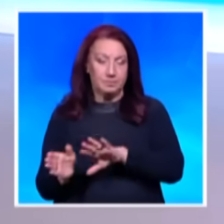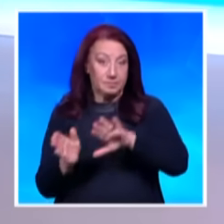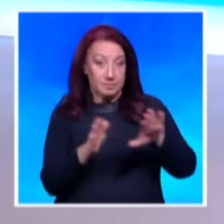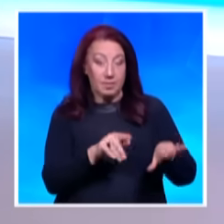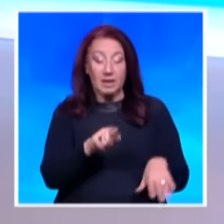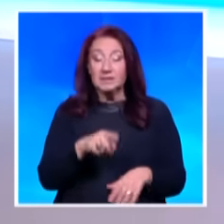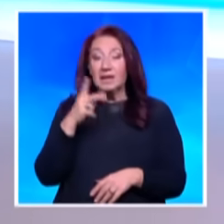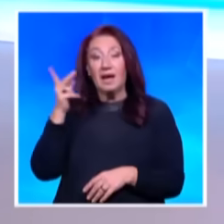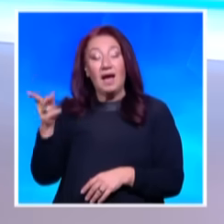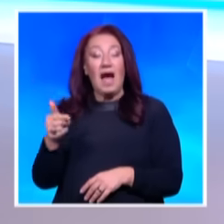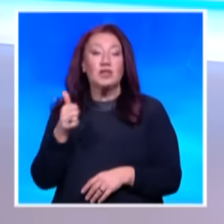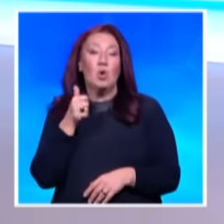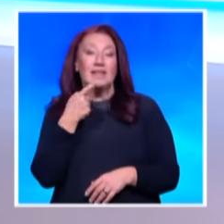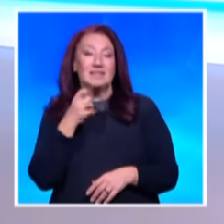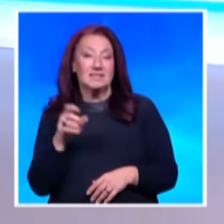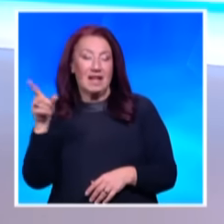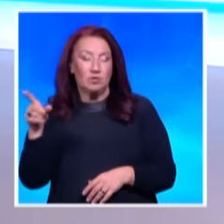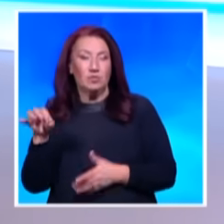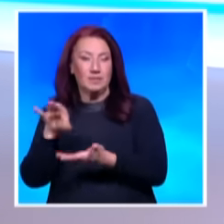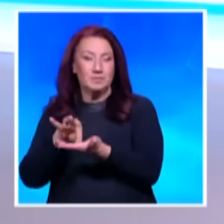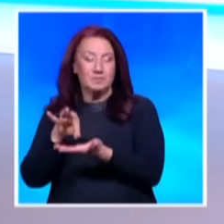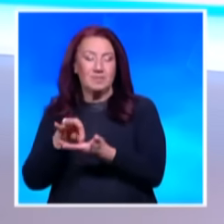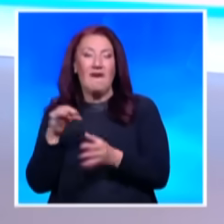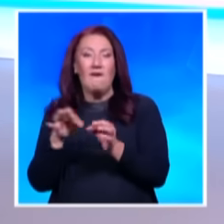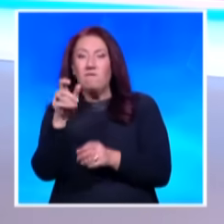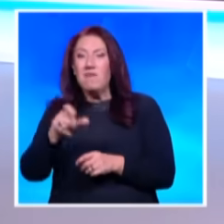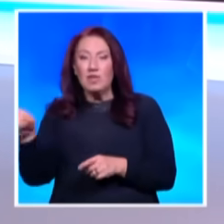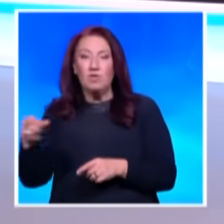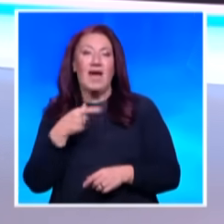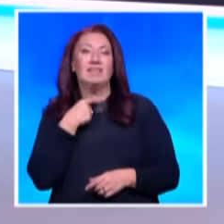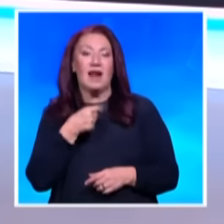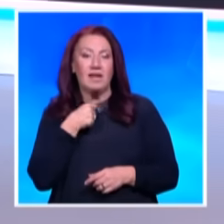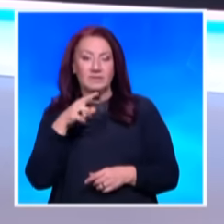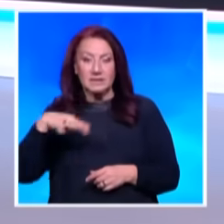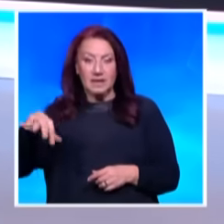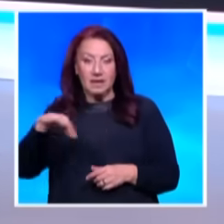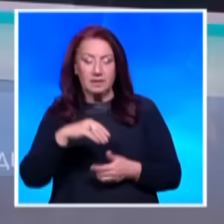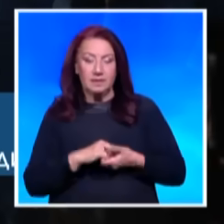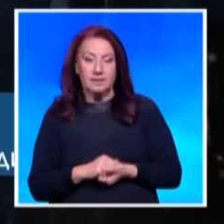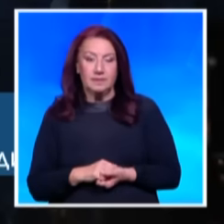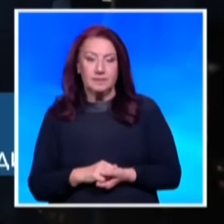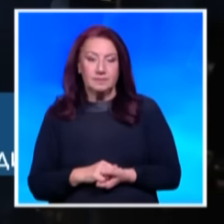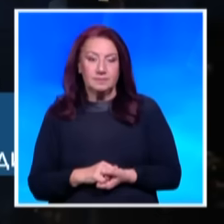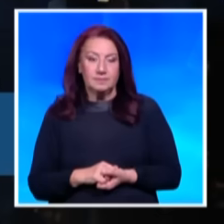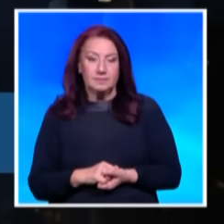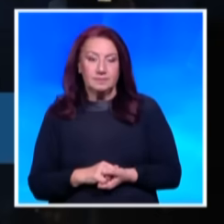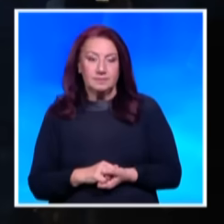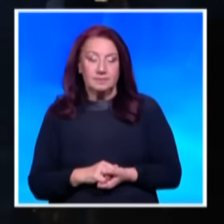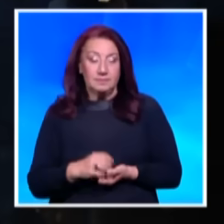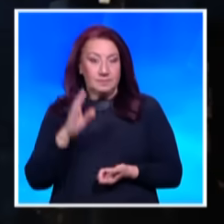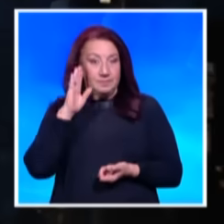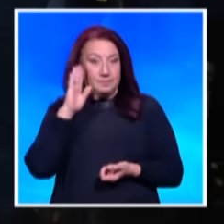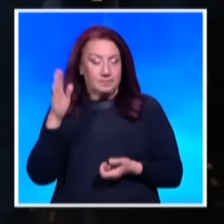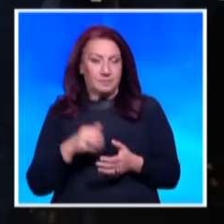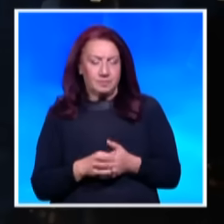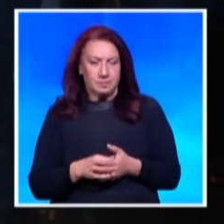следи почитателите на футболния Левски. Антоан, е към теб. Здравейте!